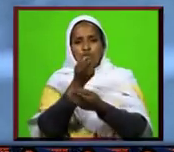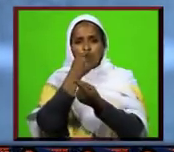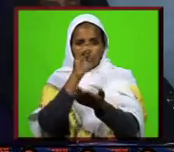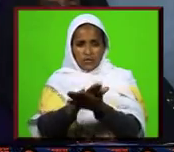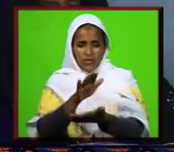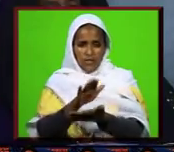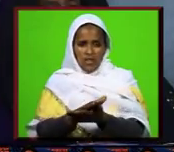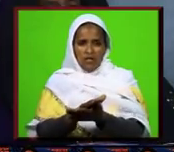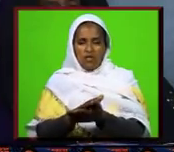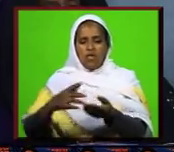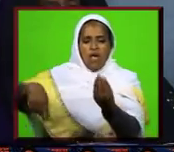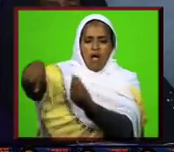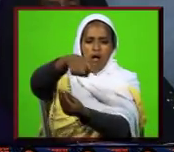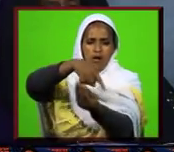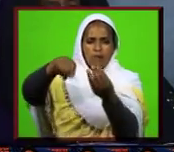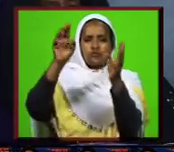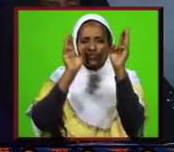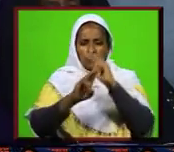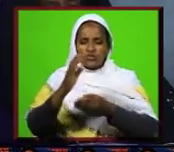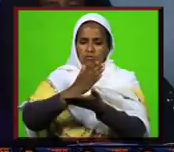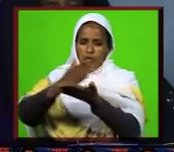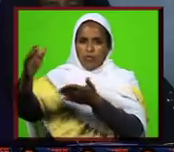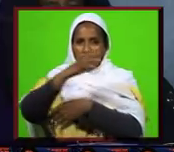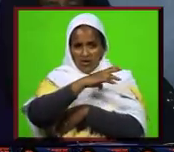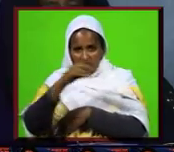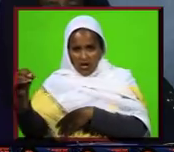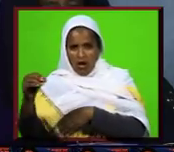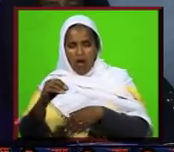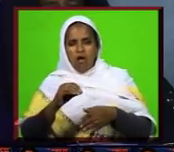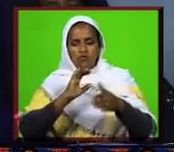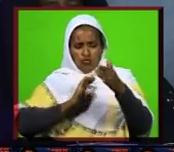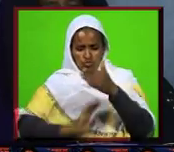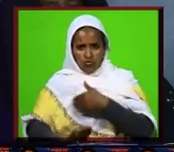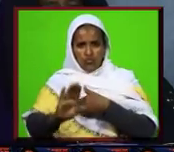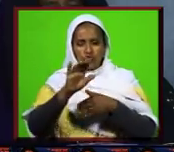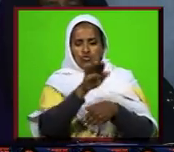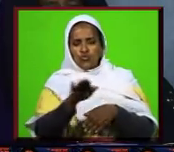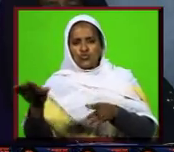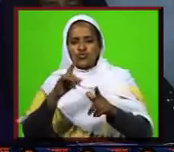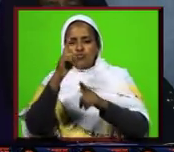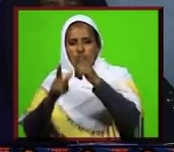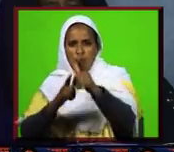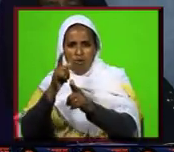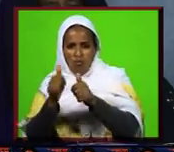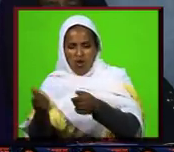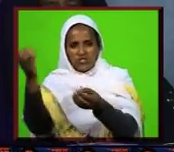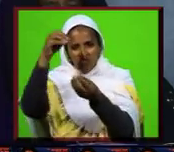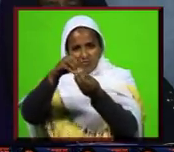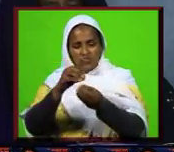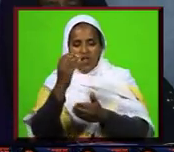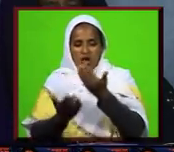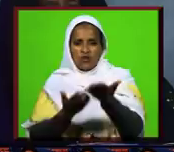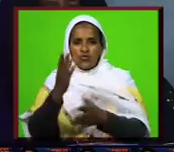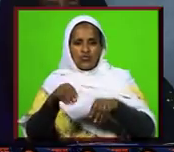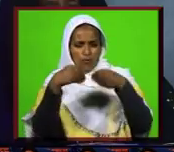ቤትም የአካባቢውን ችግር በመቅረፍና የተወላጆቹን ልጆች በቋንቋቸው ጭምር